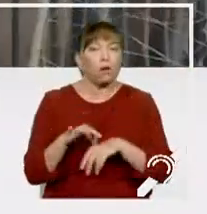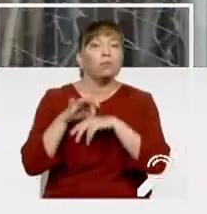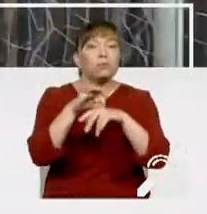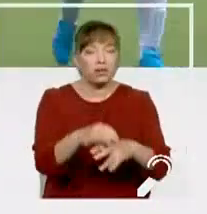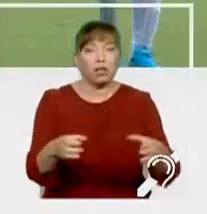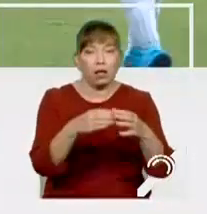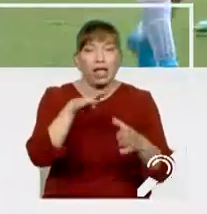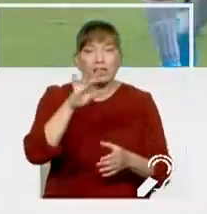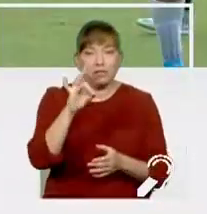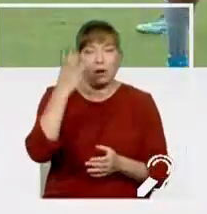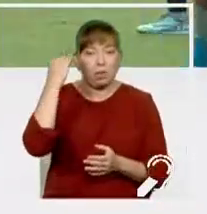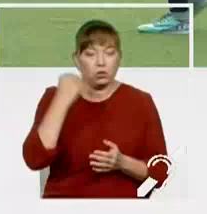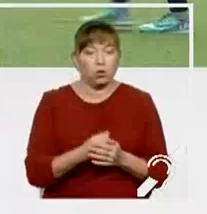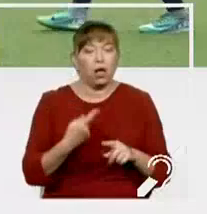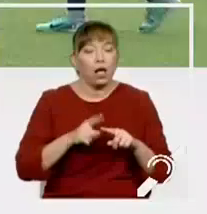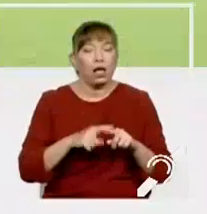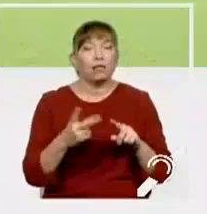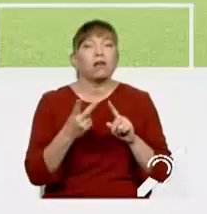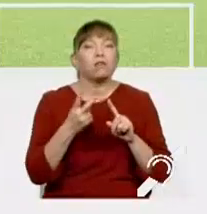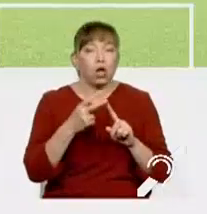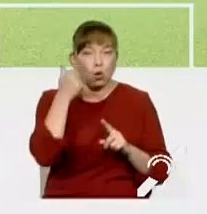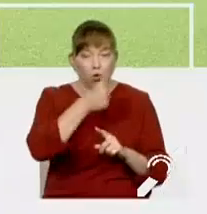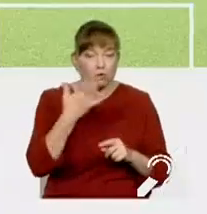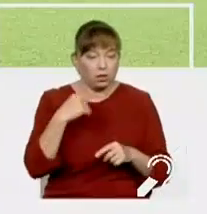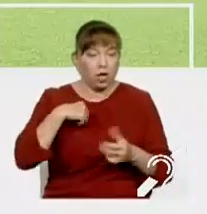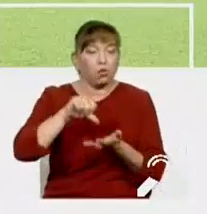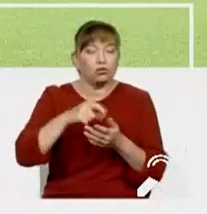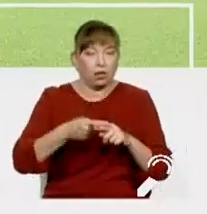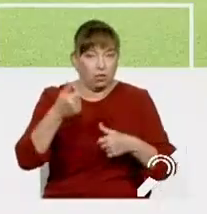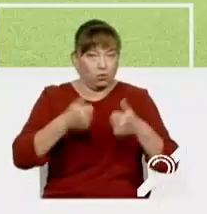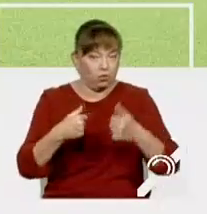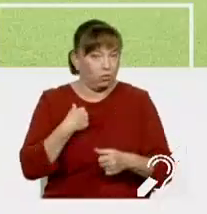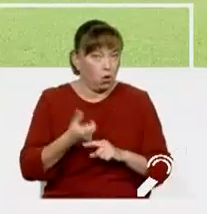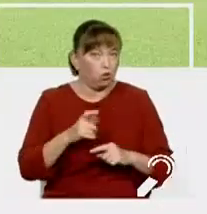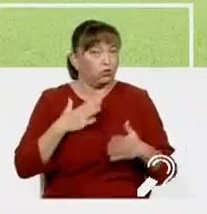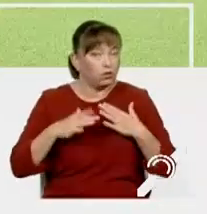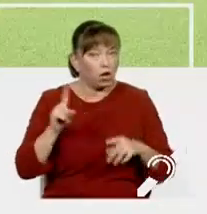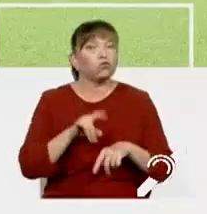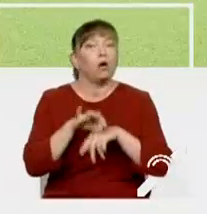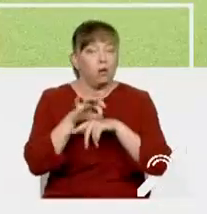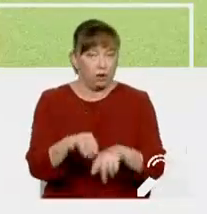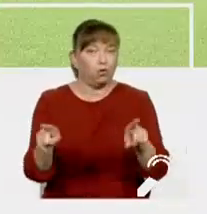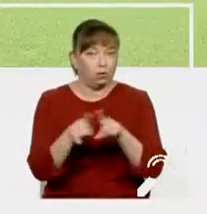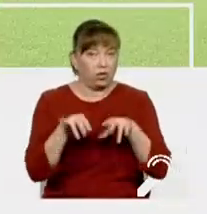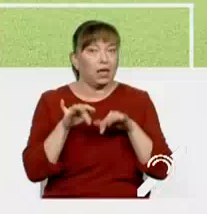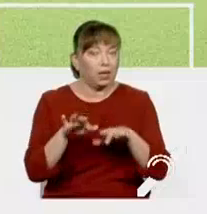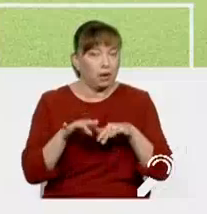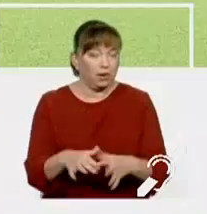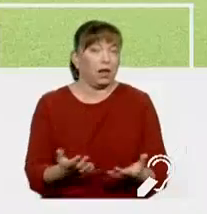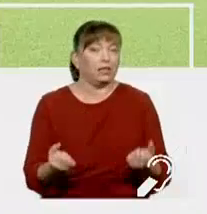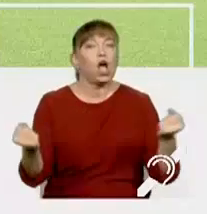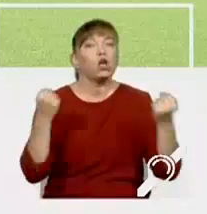teren și echipa TVR Moldova. Este al doilea an când participăm la acest turneu. Ne bucurăm mult că se organizează astfel de evenimente. Sportul